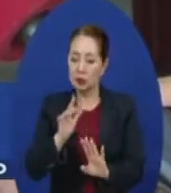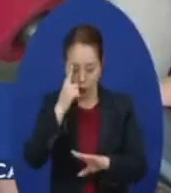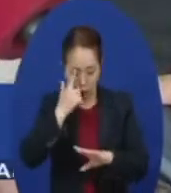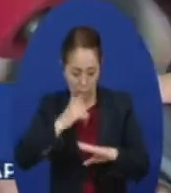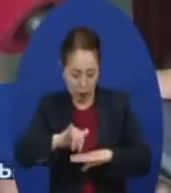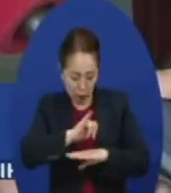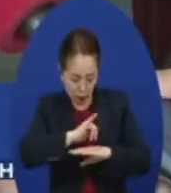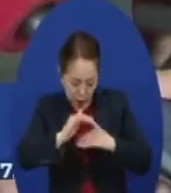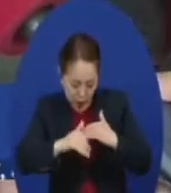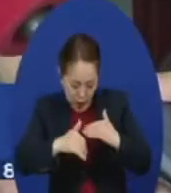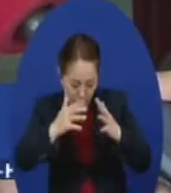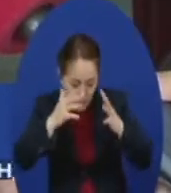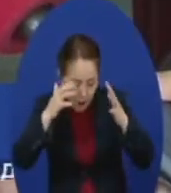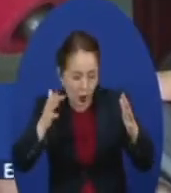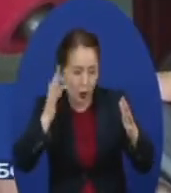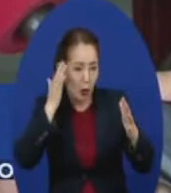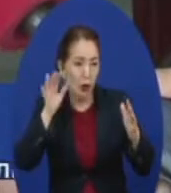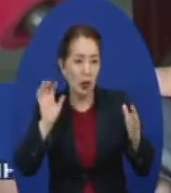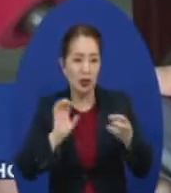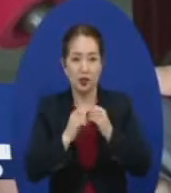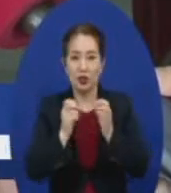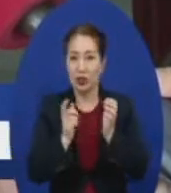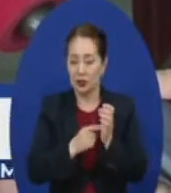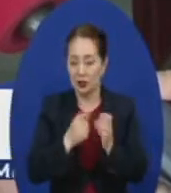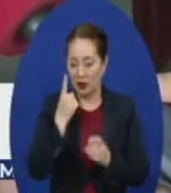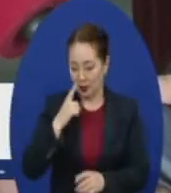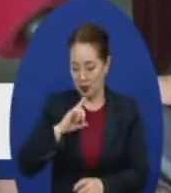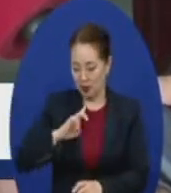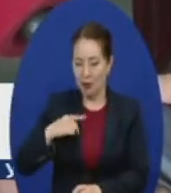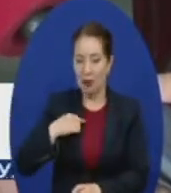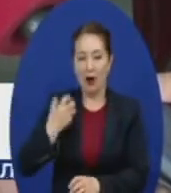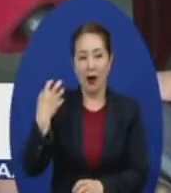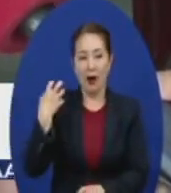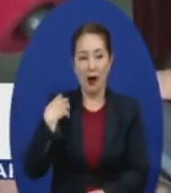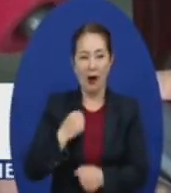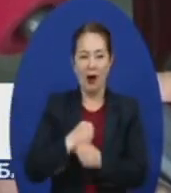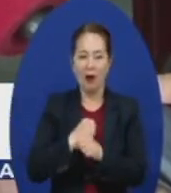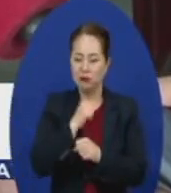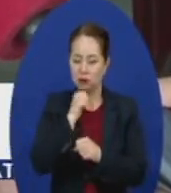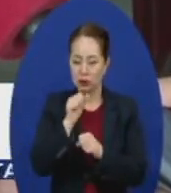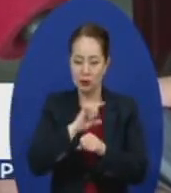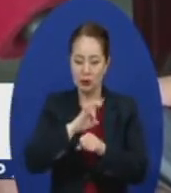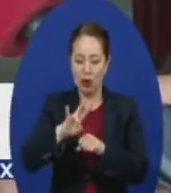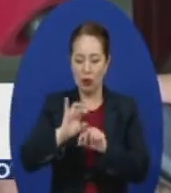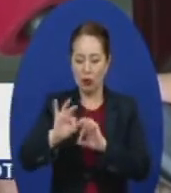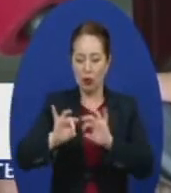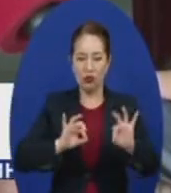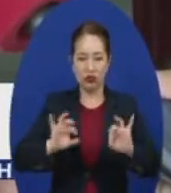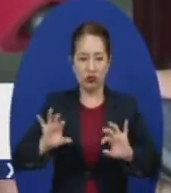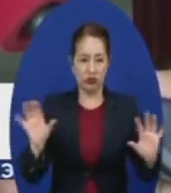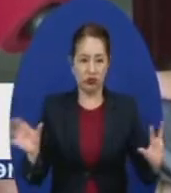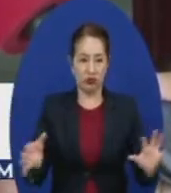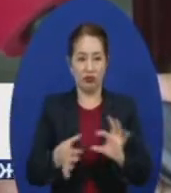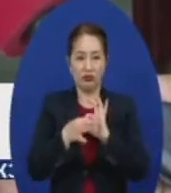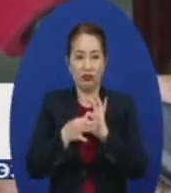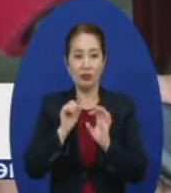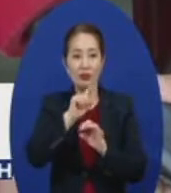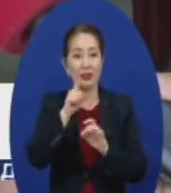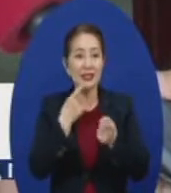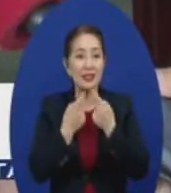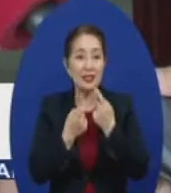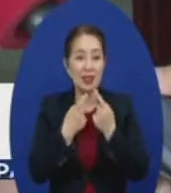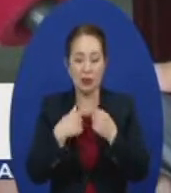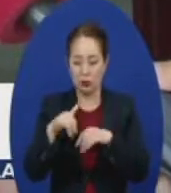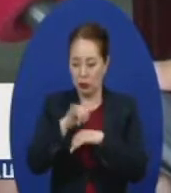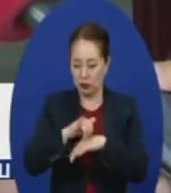орны хэмжээний бодлогыг боловсруулдаг бол тэгхийн тулд одоо ганц намын асуудал биш, энэ олон намуудын хоорондын асуудлуудыг ярьж